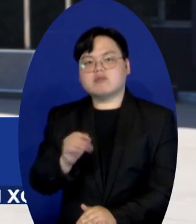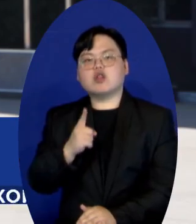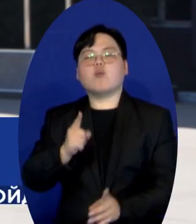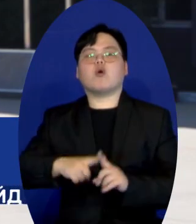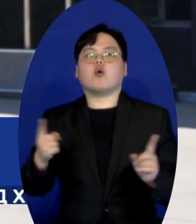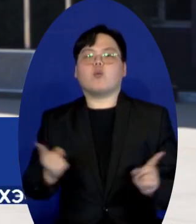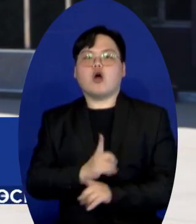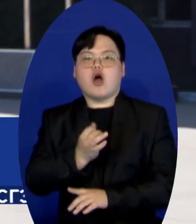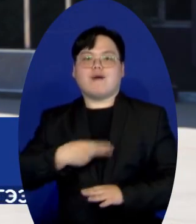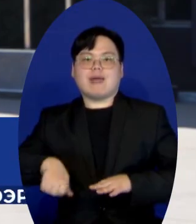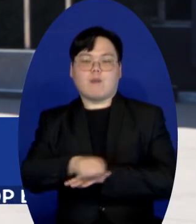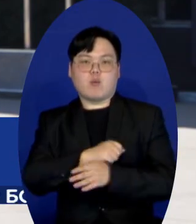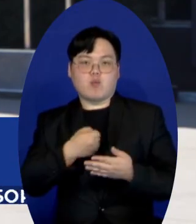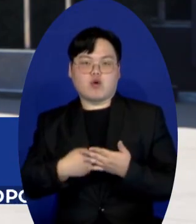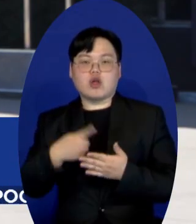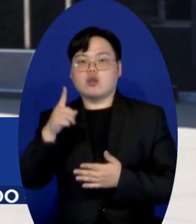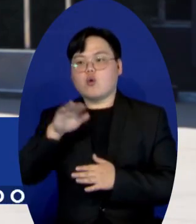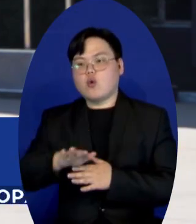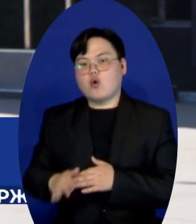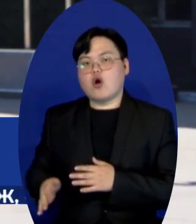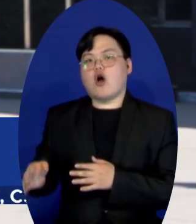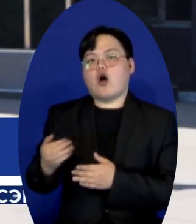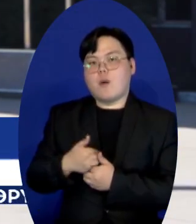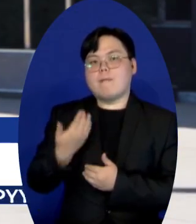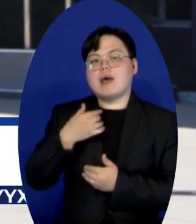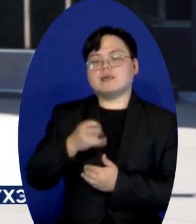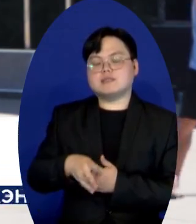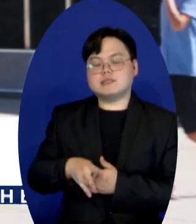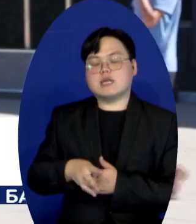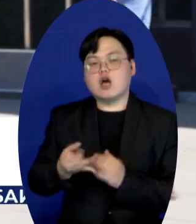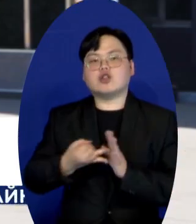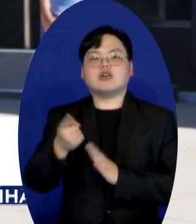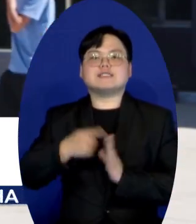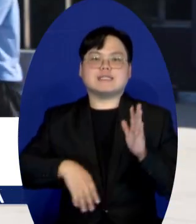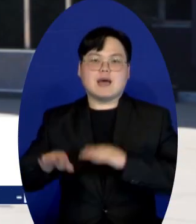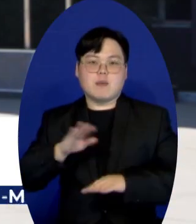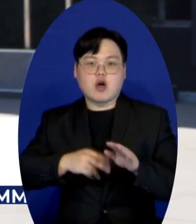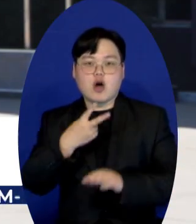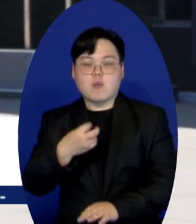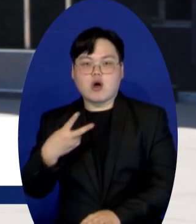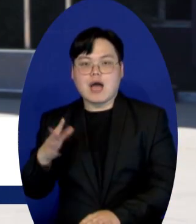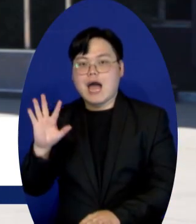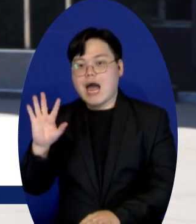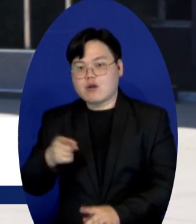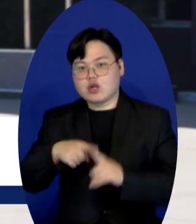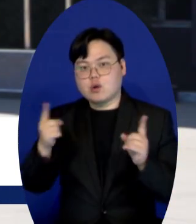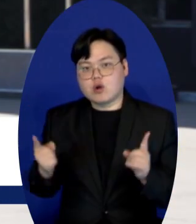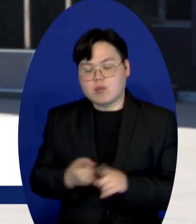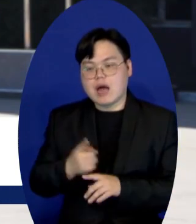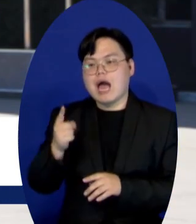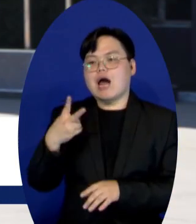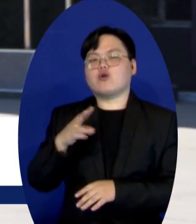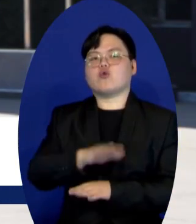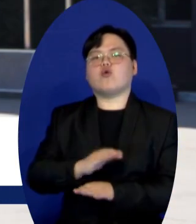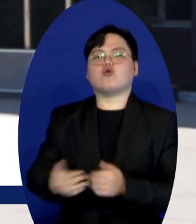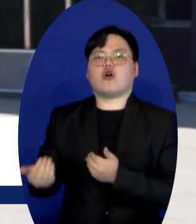аймгийн хэмжээнд бүртгэгдэж, за нэг хүүхэд холбогдож байсан бол энэ оны эхний 7 сарын байдлаар 11 гэмт хэрэгт 12 хүүхэд холбогдсон